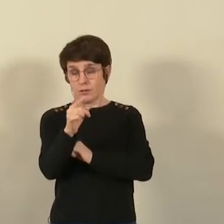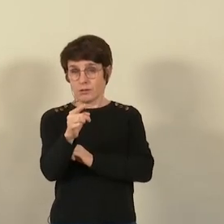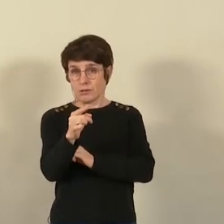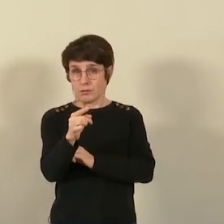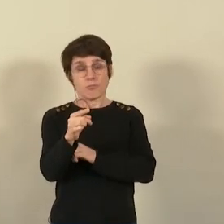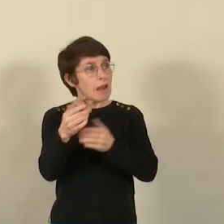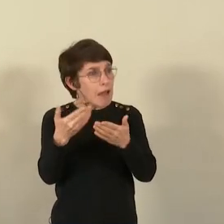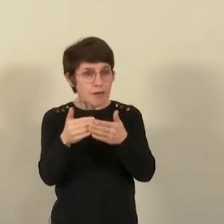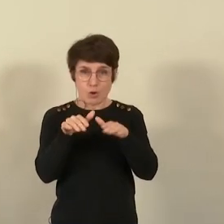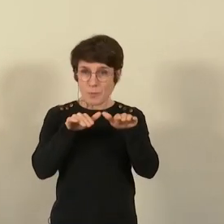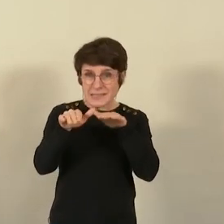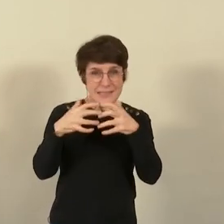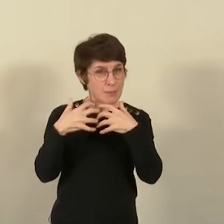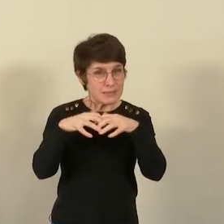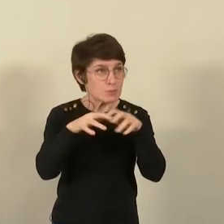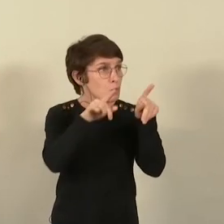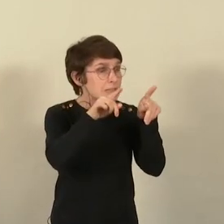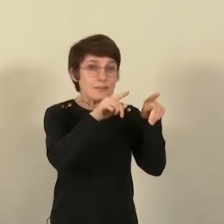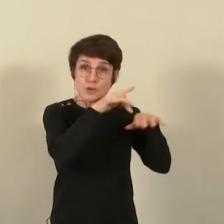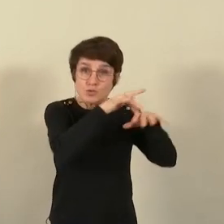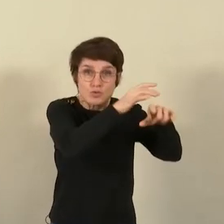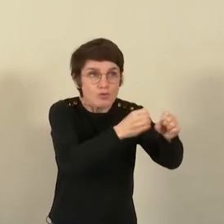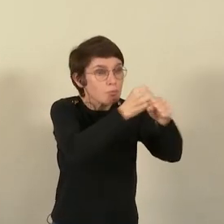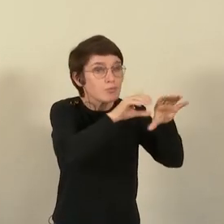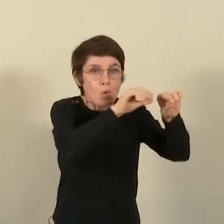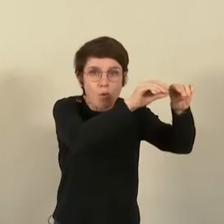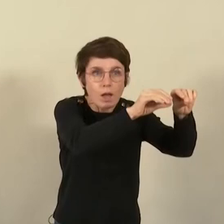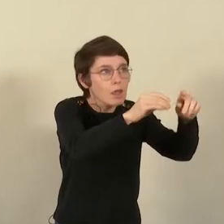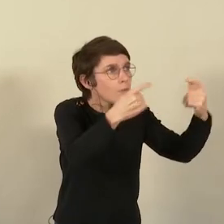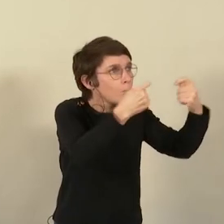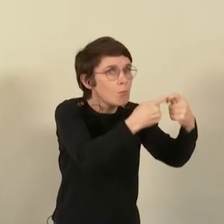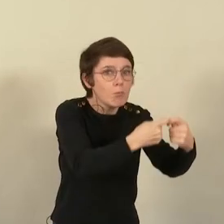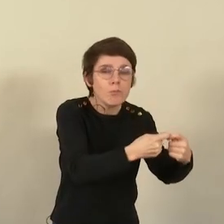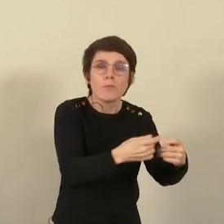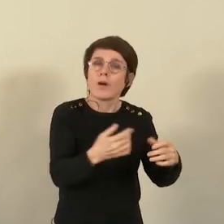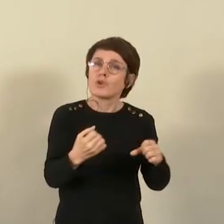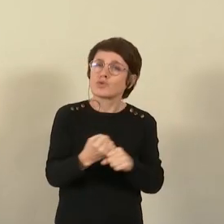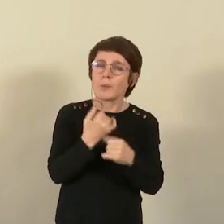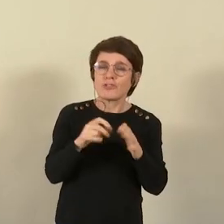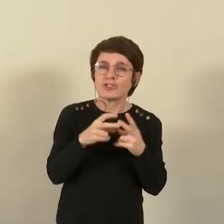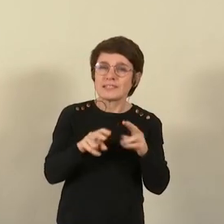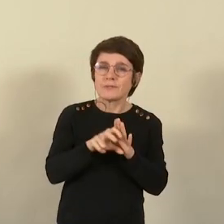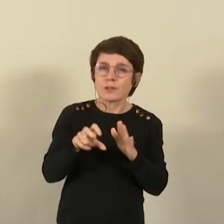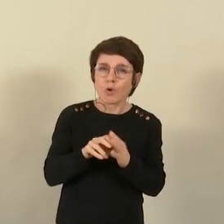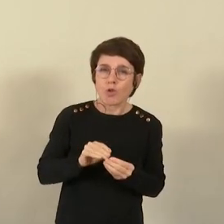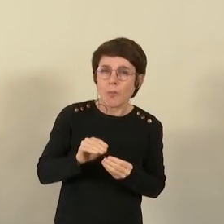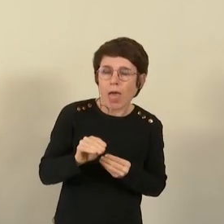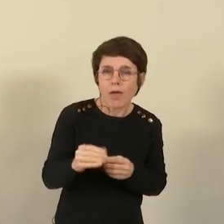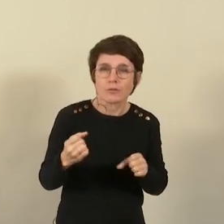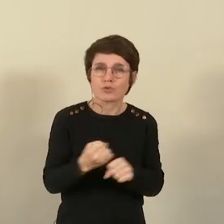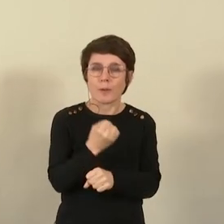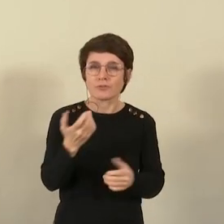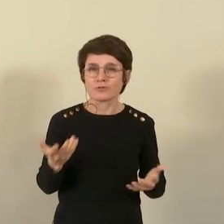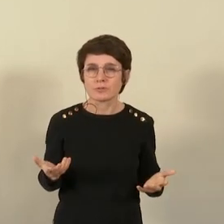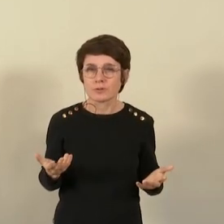fait ses preuves dans les communes qui l'ont mis en place on pourrait regretter que vous ne l'ayez pas fait plus tôt et ce d'autant plus comme le la